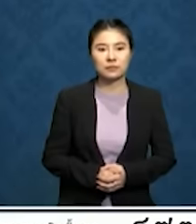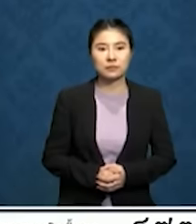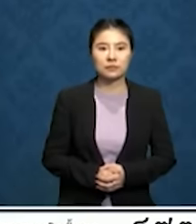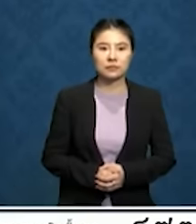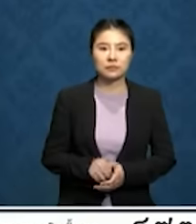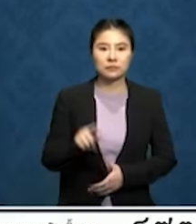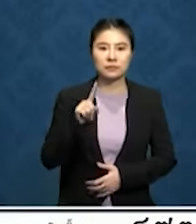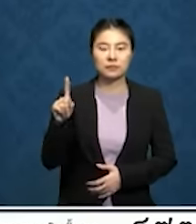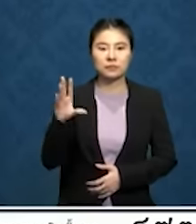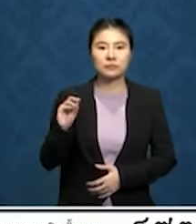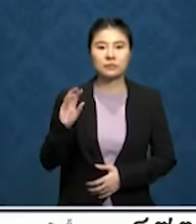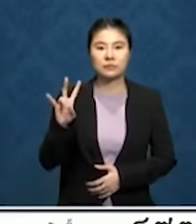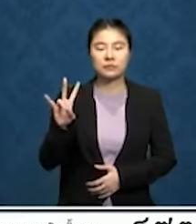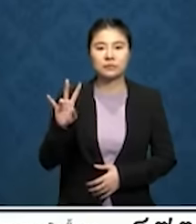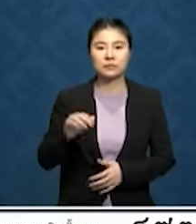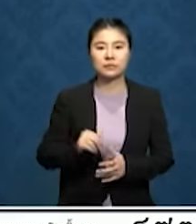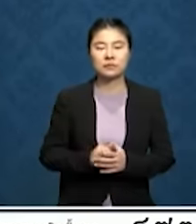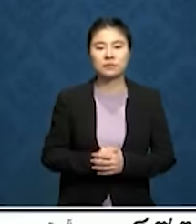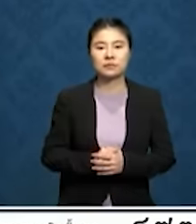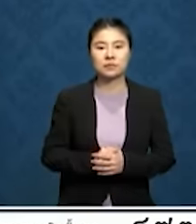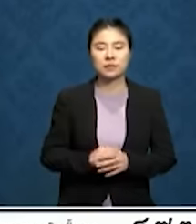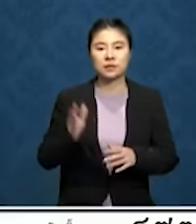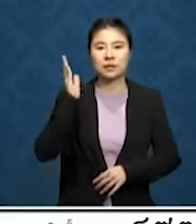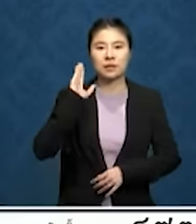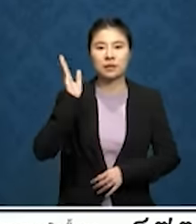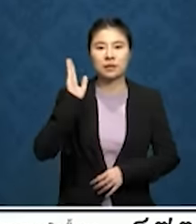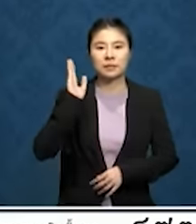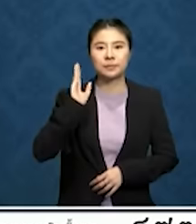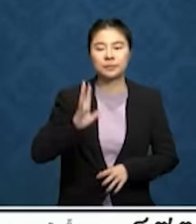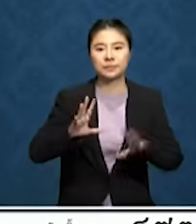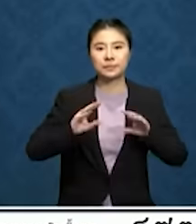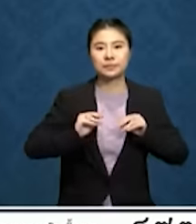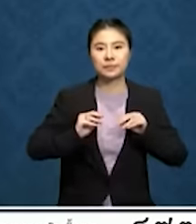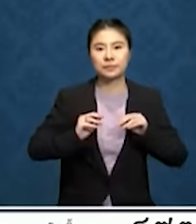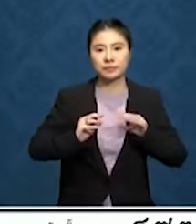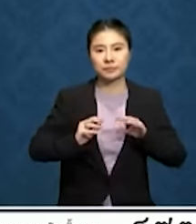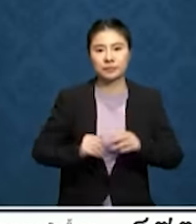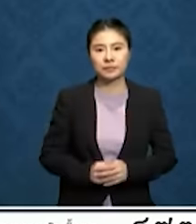157นายธนกรวังบุญคงชนะ เห็นชอบครับ